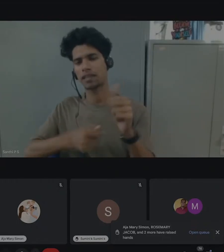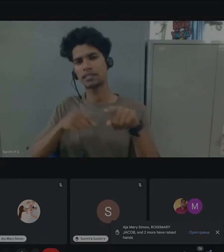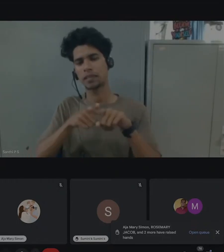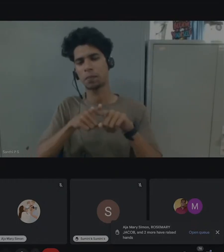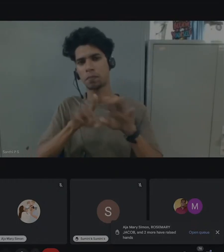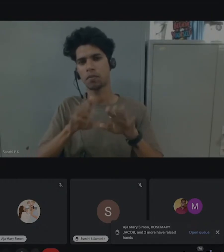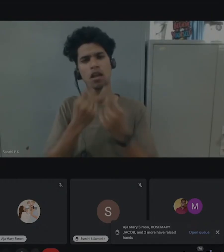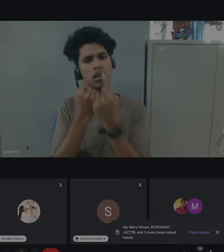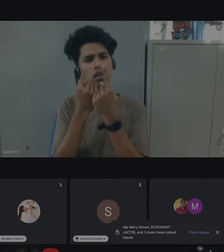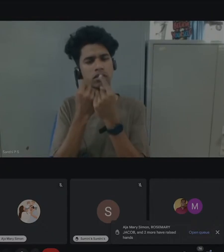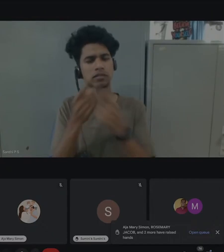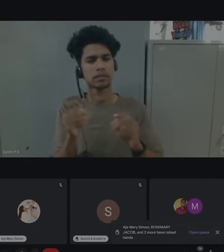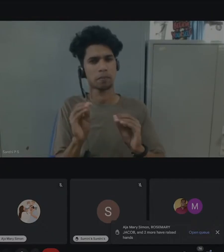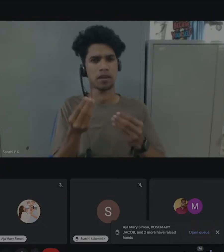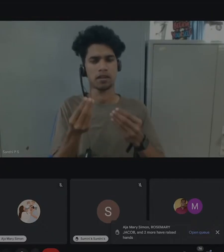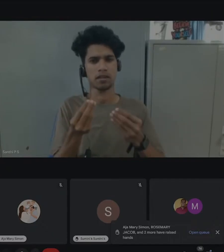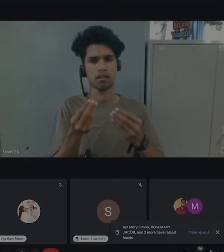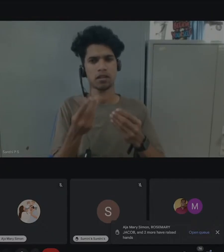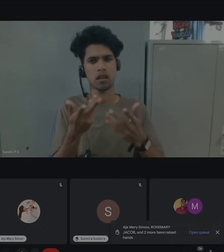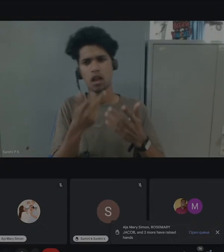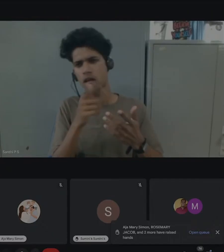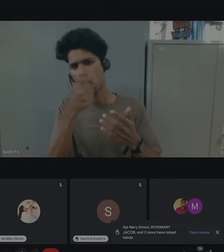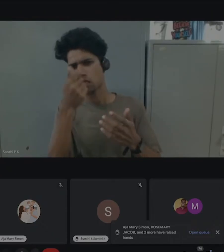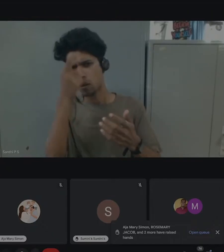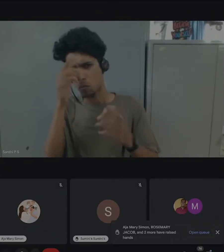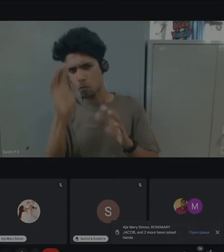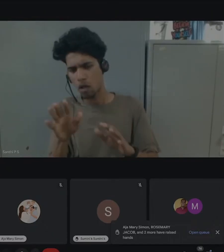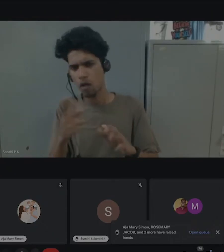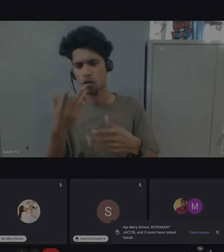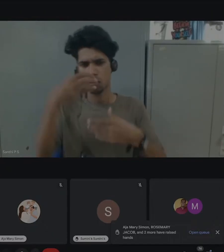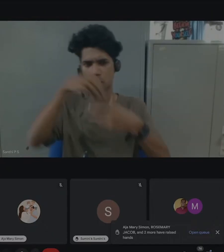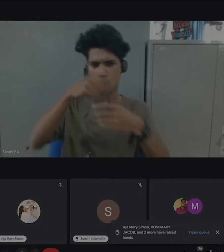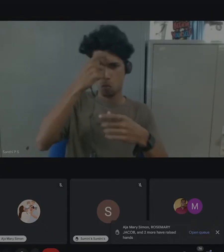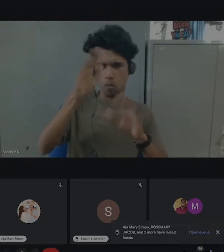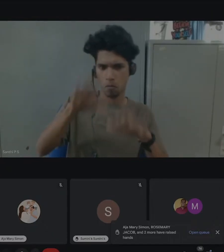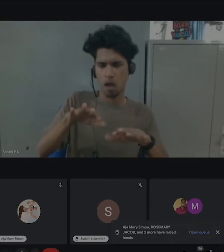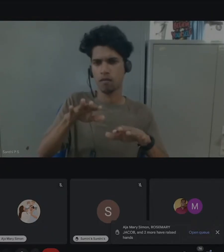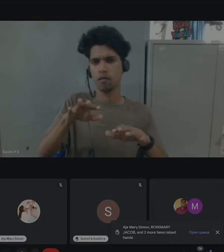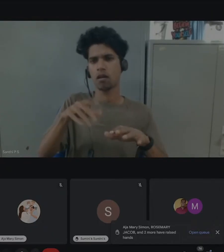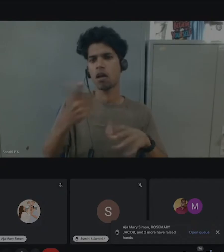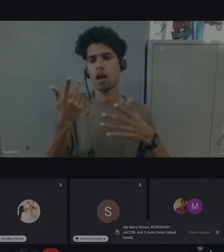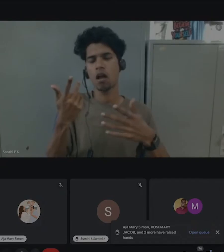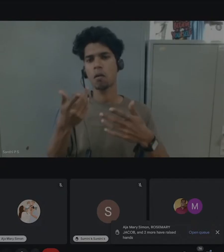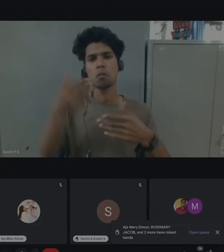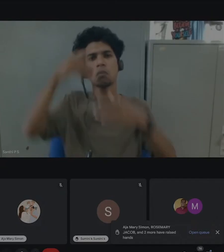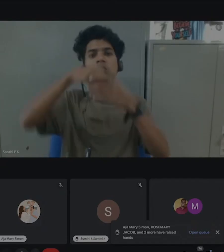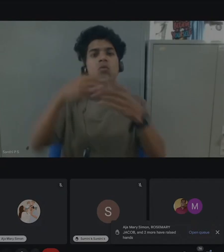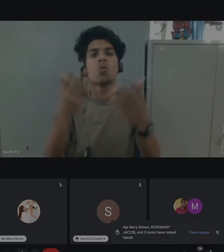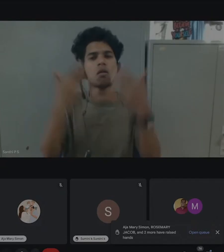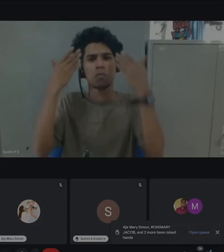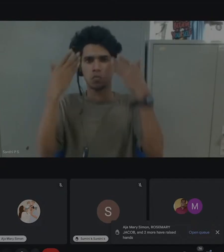നോക്കാം. എങ്ങാനും കാരണമാണോ കുഞ്ഞ് ഇനി മറ്റുള്ളവരോട് സംസാരിക്കാൻ മടി കാണിക്കുന്നത് എന്ന് നമുക്കറിയില്ല. അപ്പൊ അതുകൊണ്ട് ആ